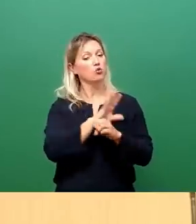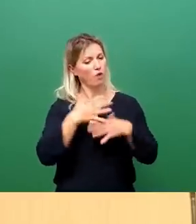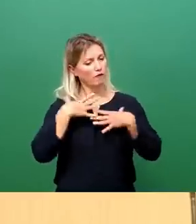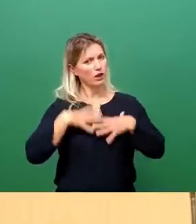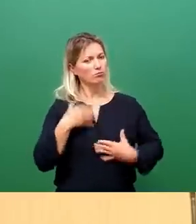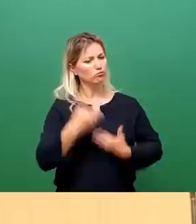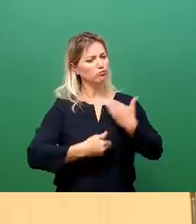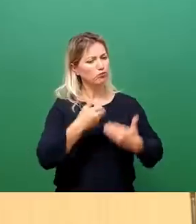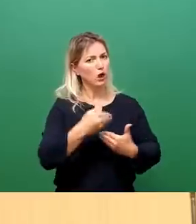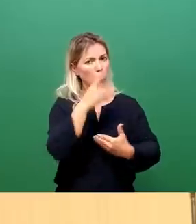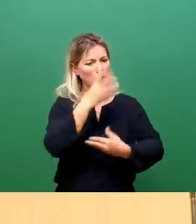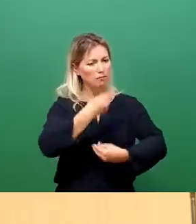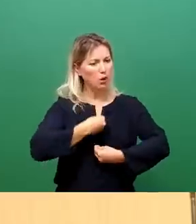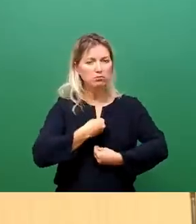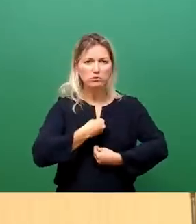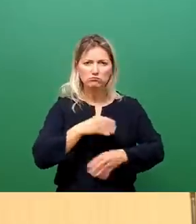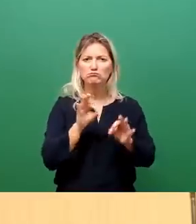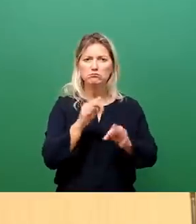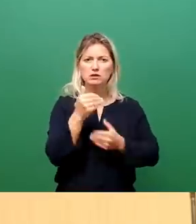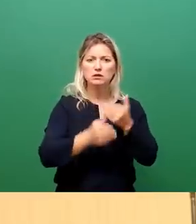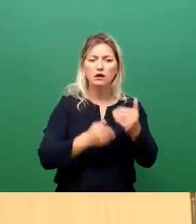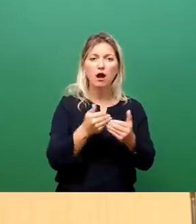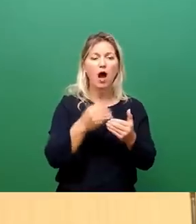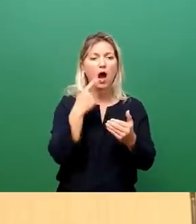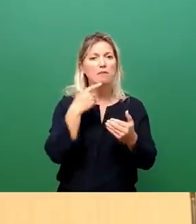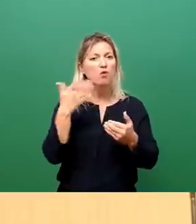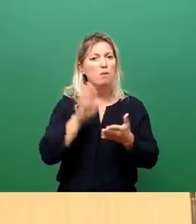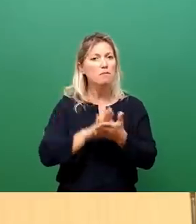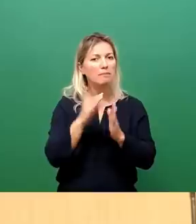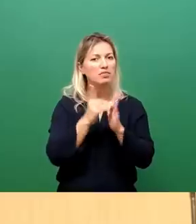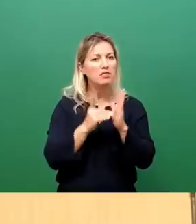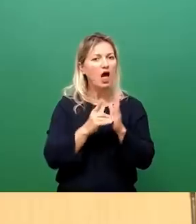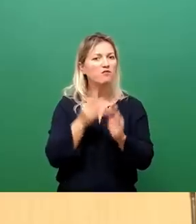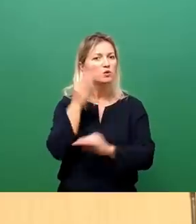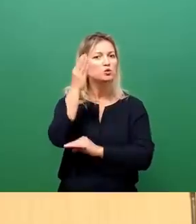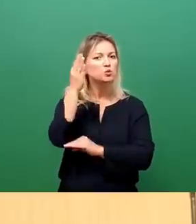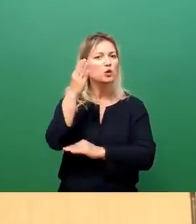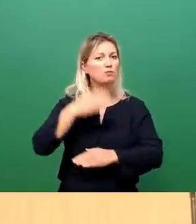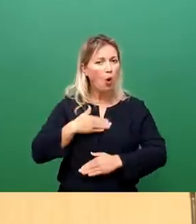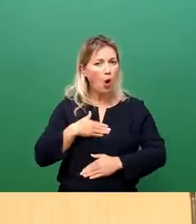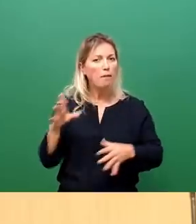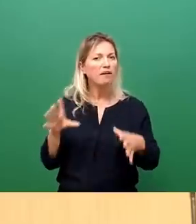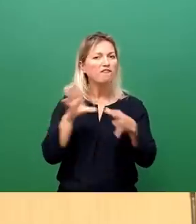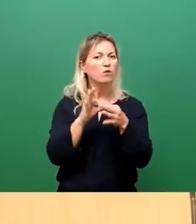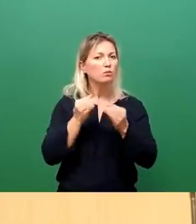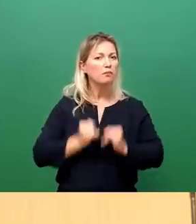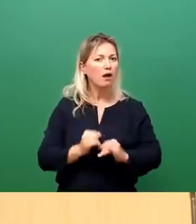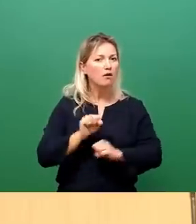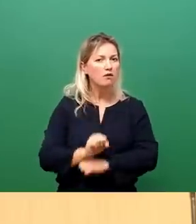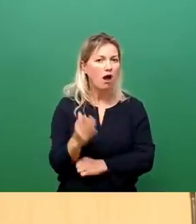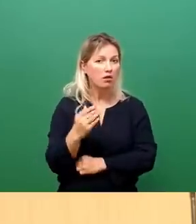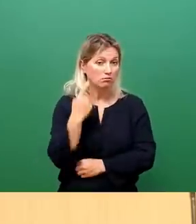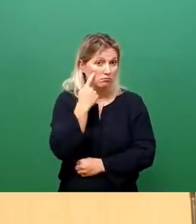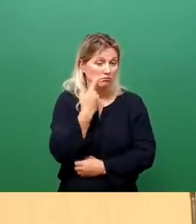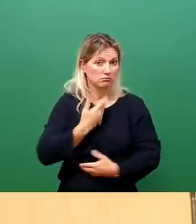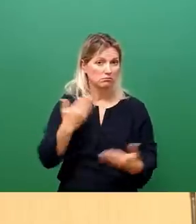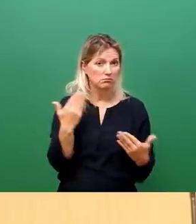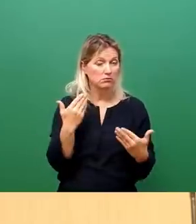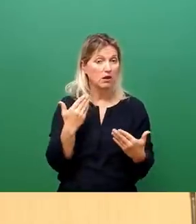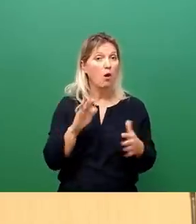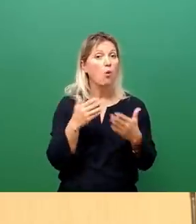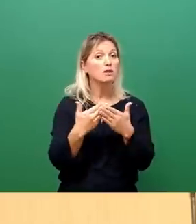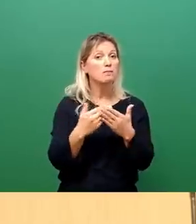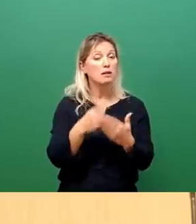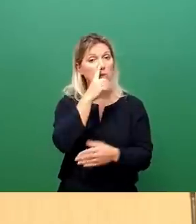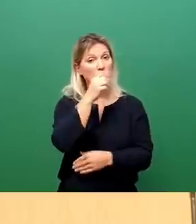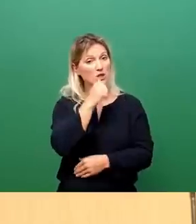fehlenden Daten zur Auswirkung auf die menschliche Fruchtbarkeit oder die vielen Fragezeichen, welche sich aus der altersabhängig bei jüngeren